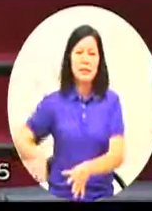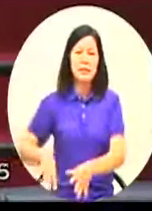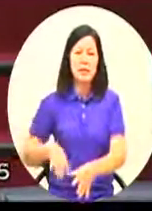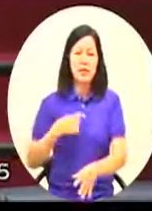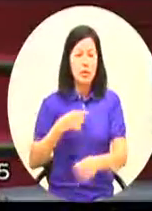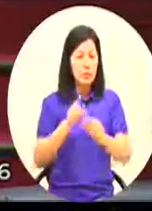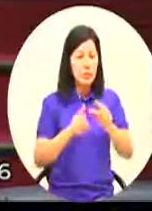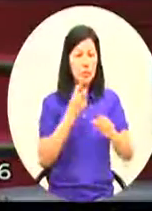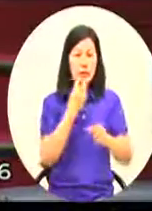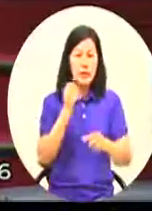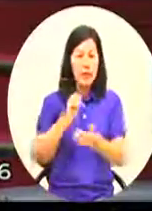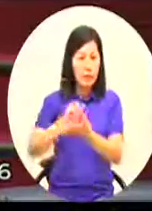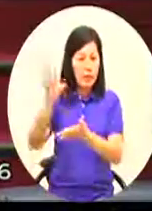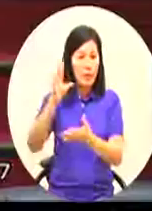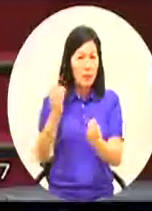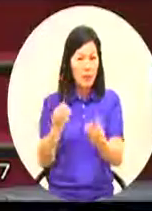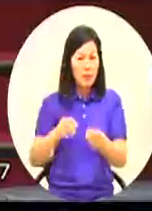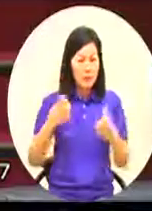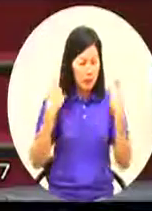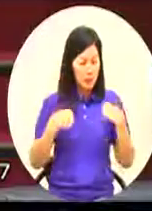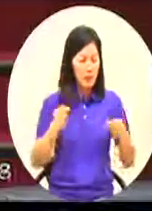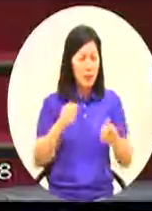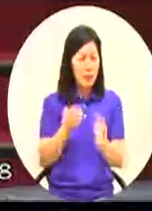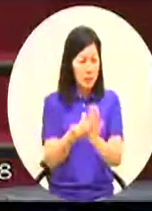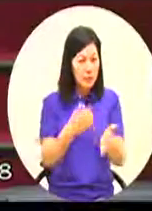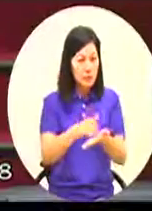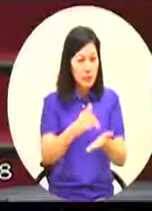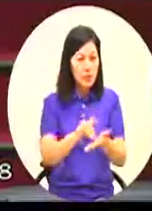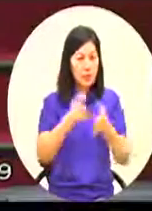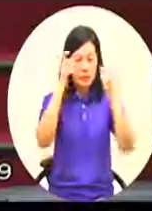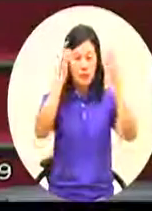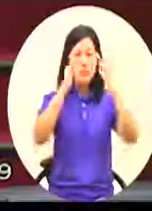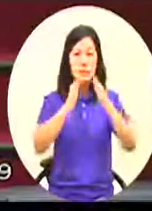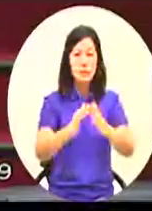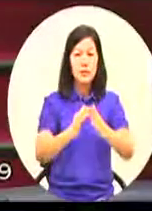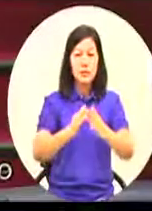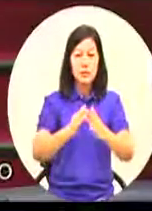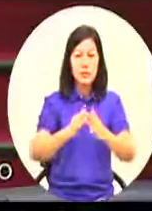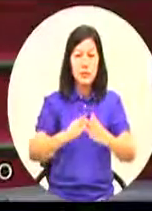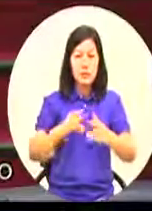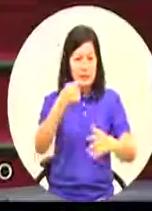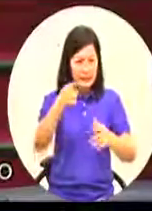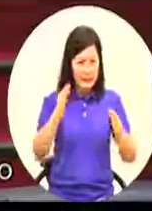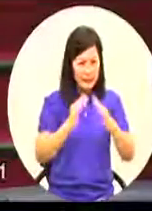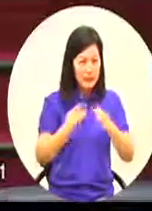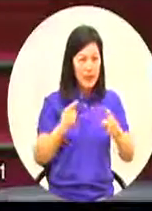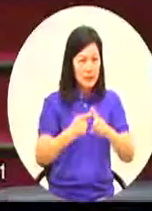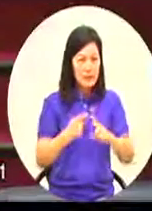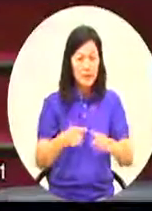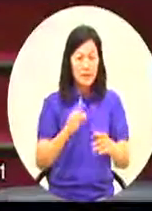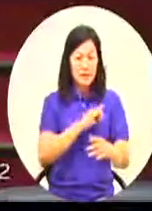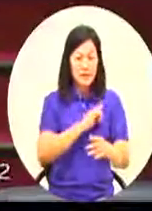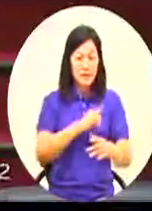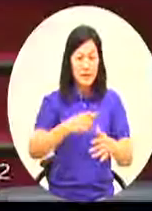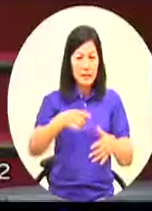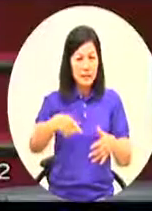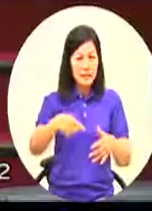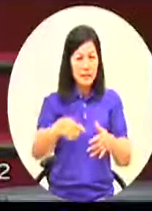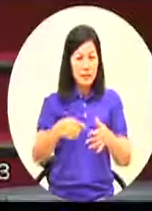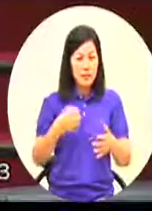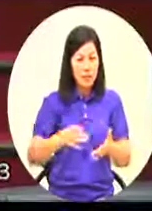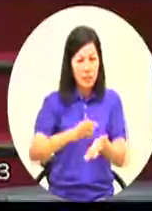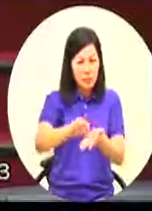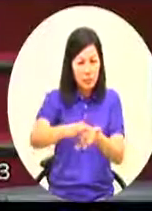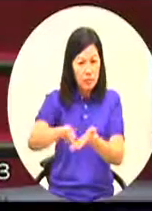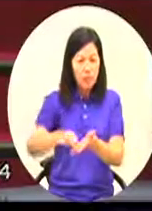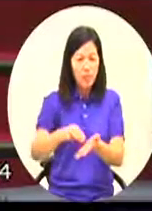到，可是我们最起码我们原来的预算，我们高雄市是一家人呢，我们自己家里的人我们都要不到钱，那我们要到哪里